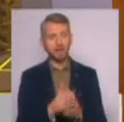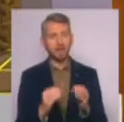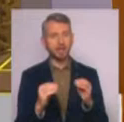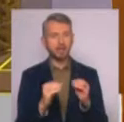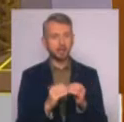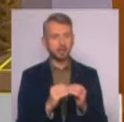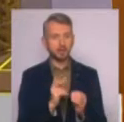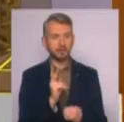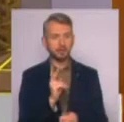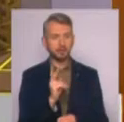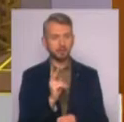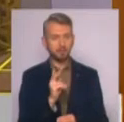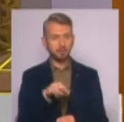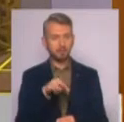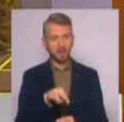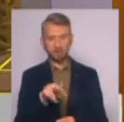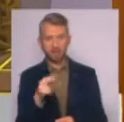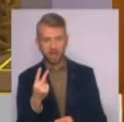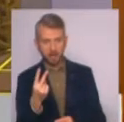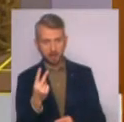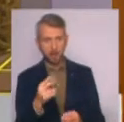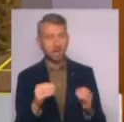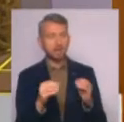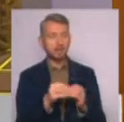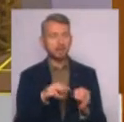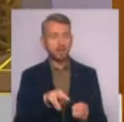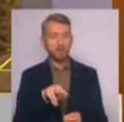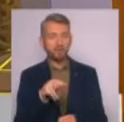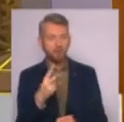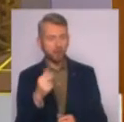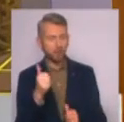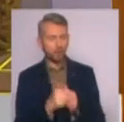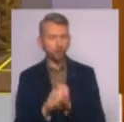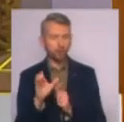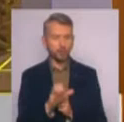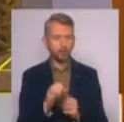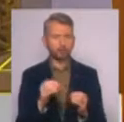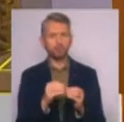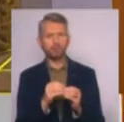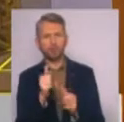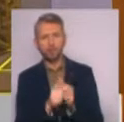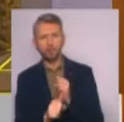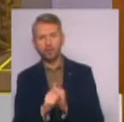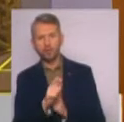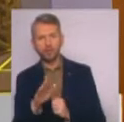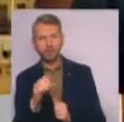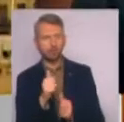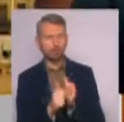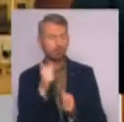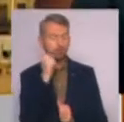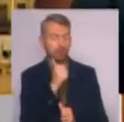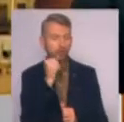10 квадратних метрів. І 10 квадратних метрів щосекунди, щохвилини, щодня контактує з